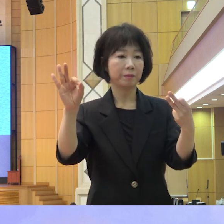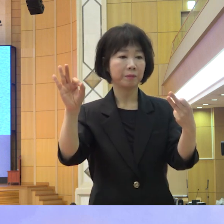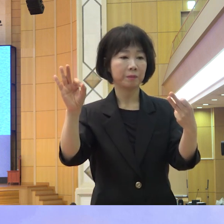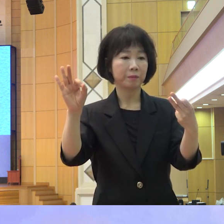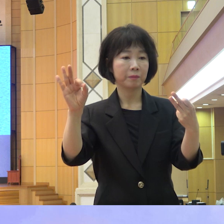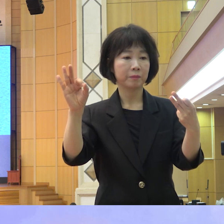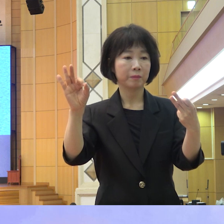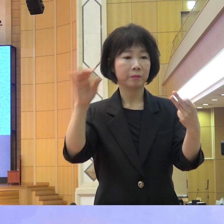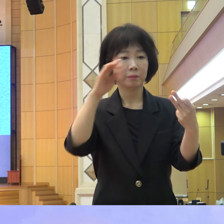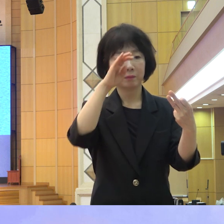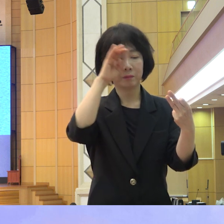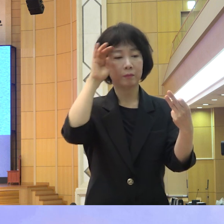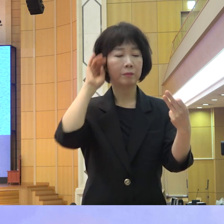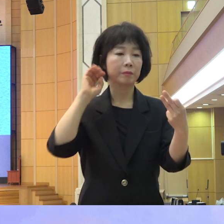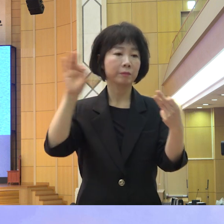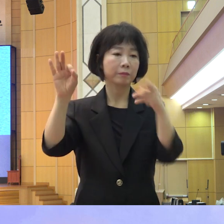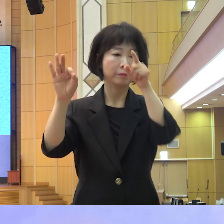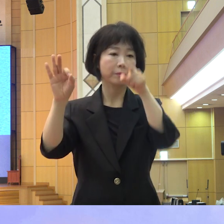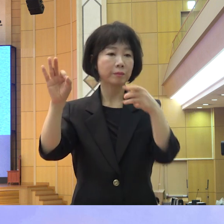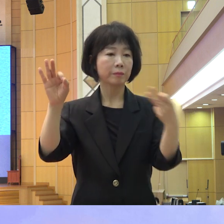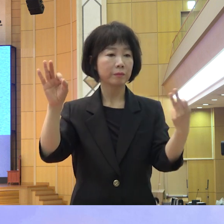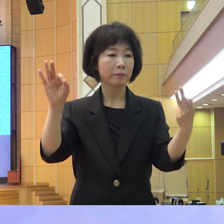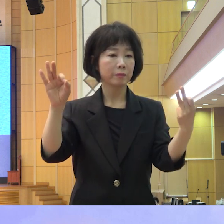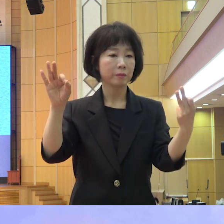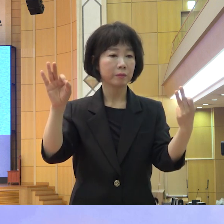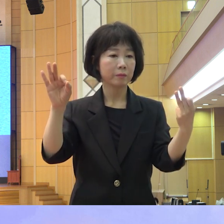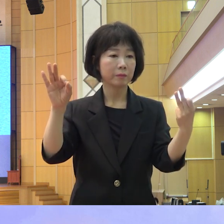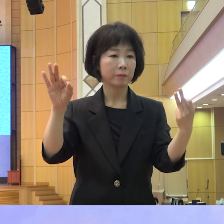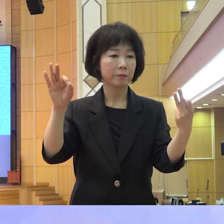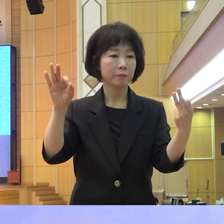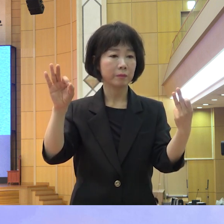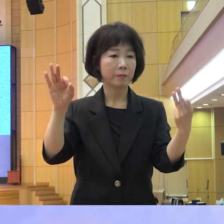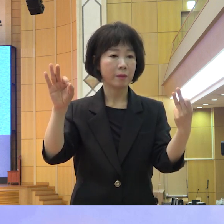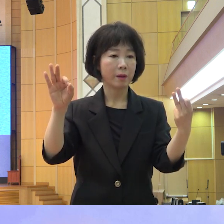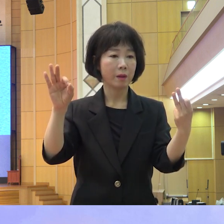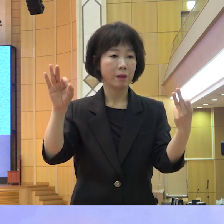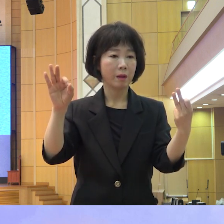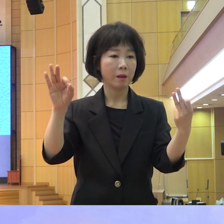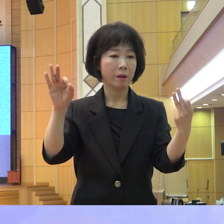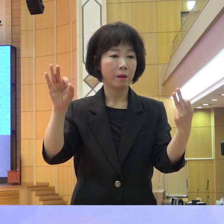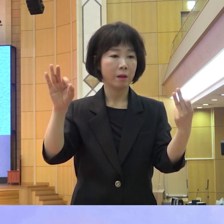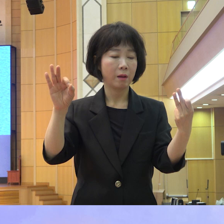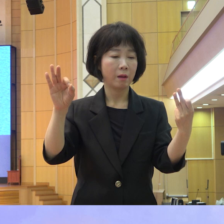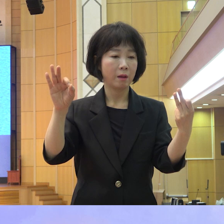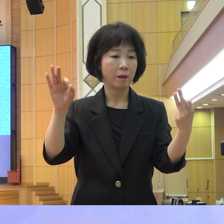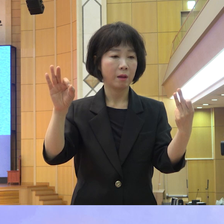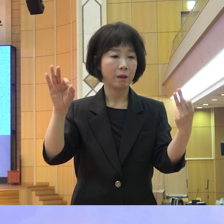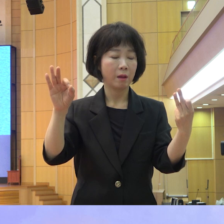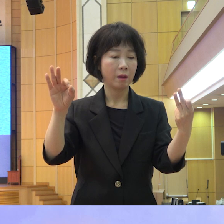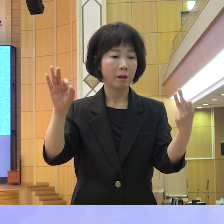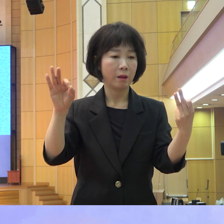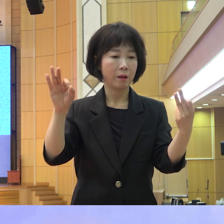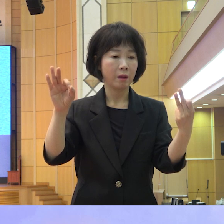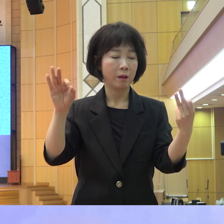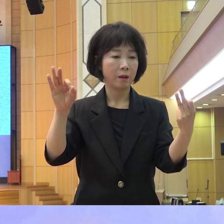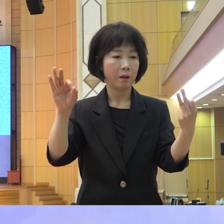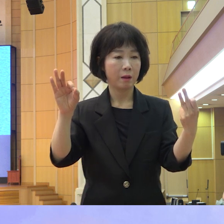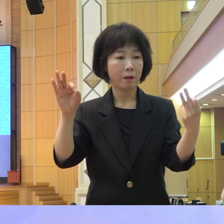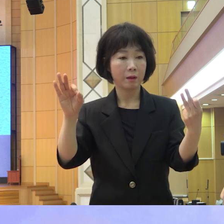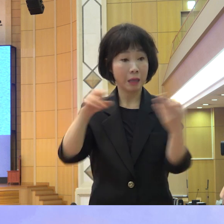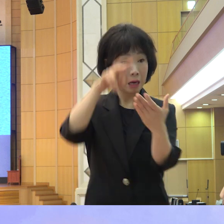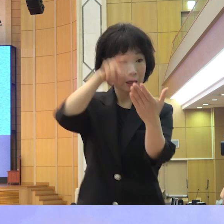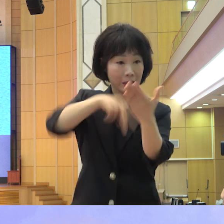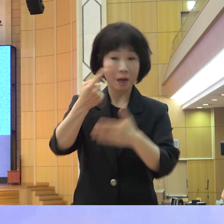신약성경 71페이지 마가복음 10장 13절로 16절의 말씀입니다.